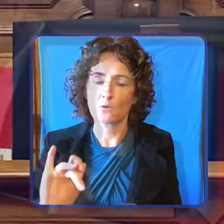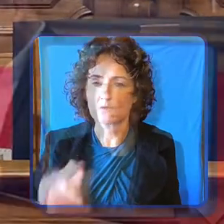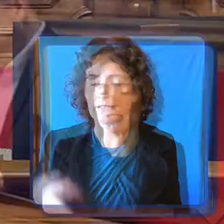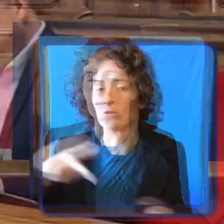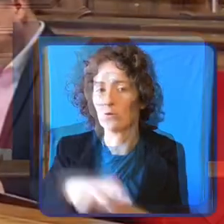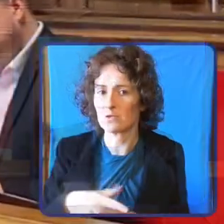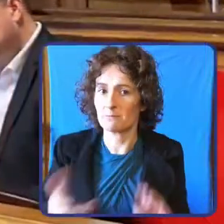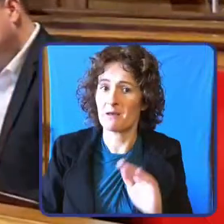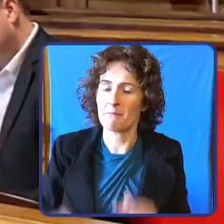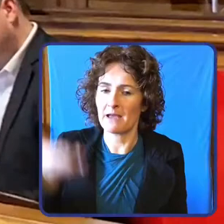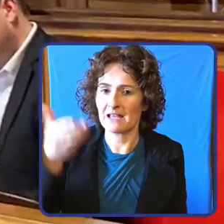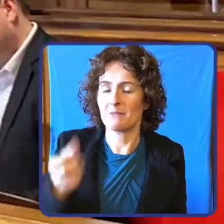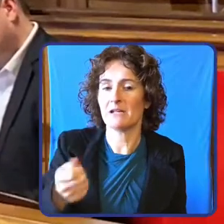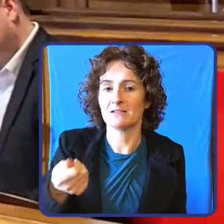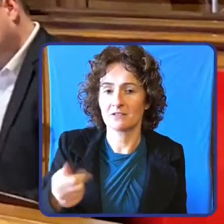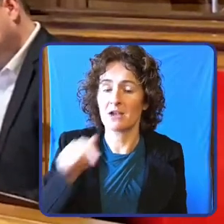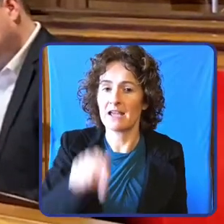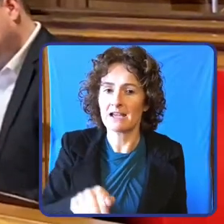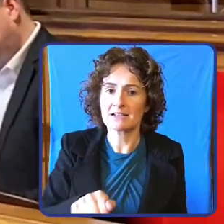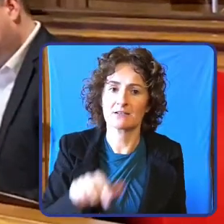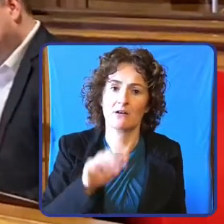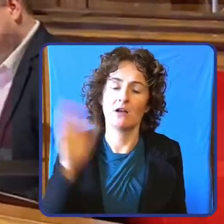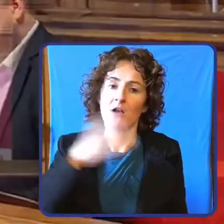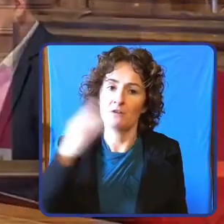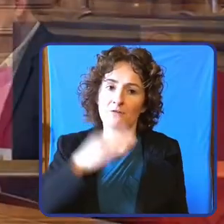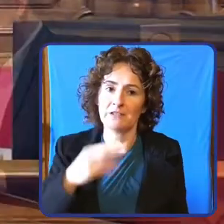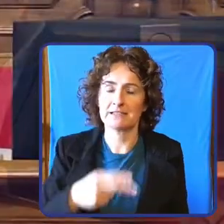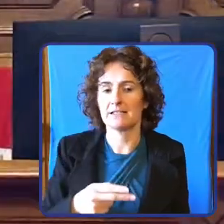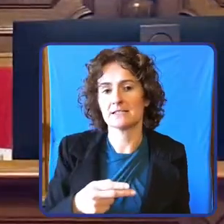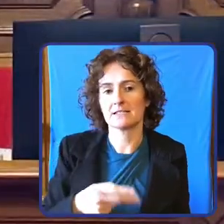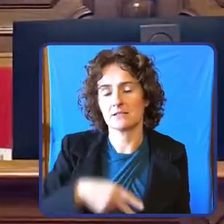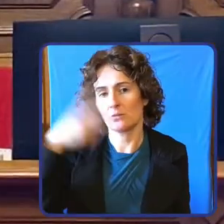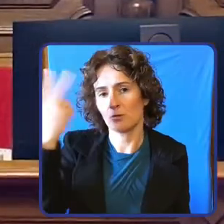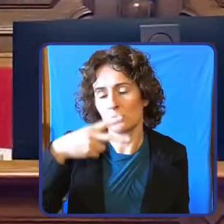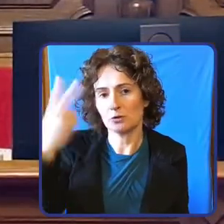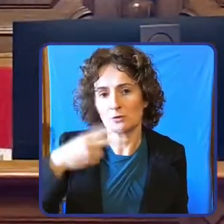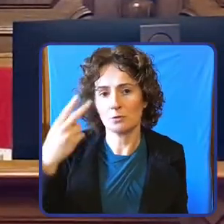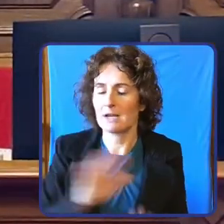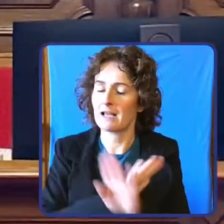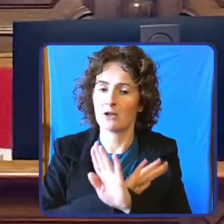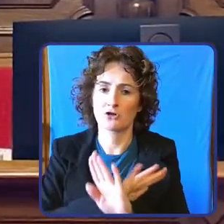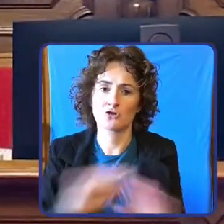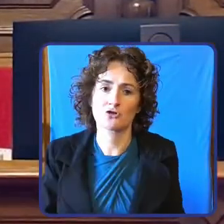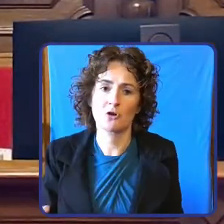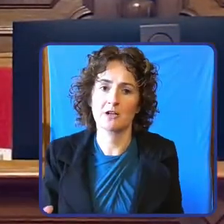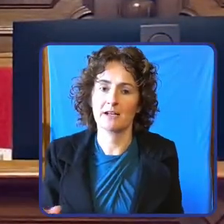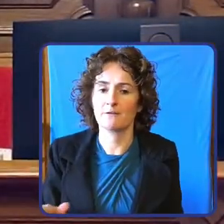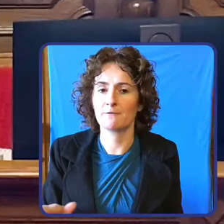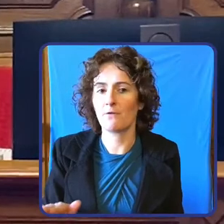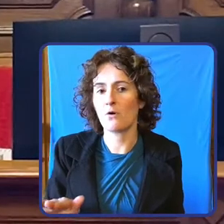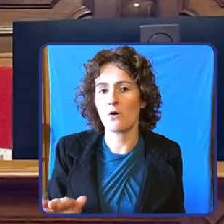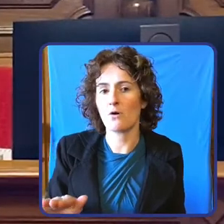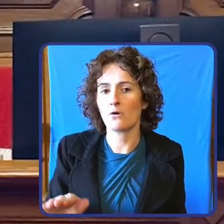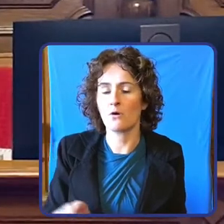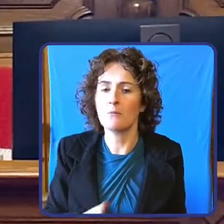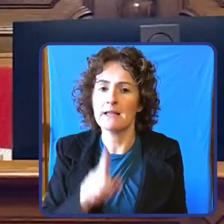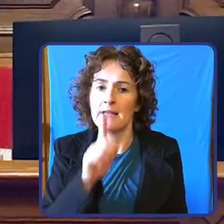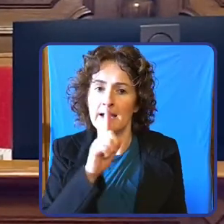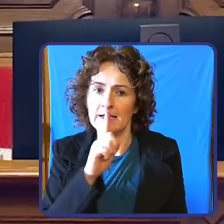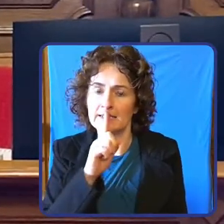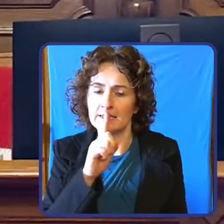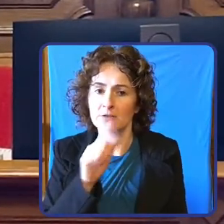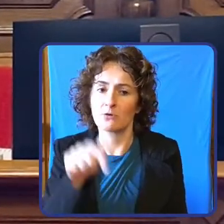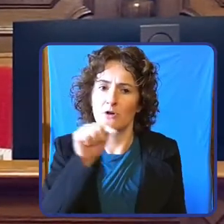Ez a hazug, csaló, lopó kultúra. Ez a Fidesznek a kultúrája. Soha nem fogom eltitkolni, ha valami belegy. Önnek igaza van